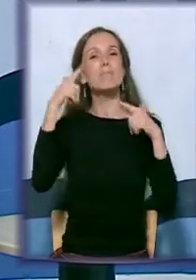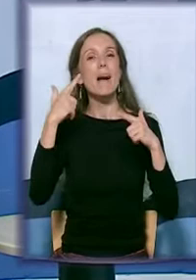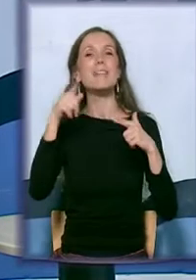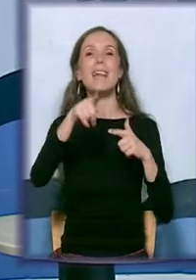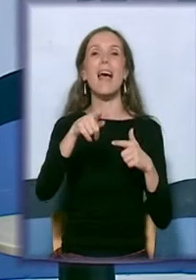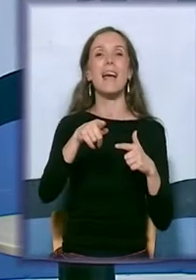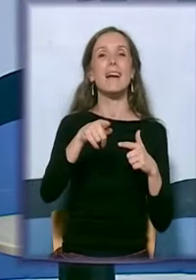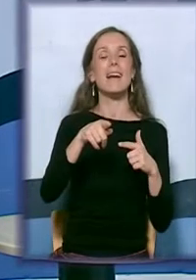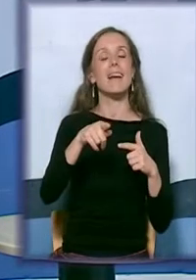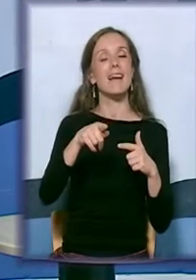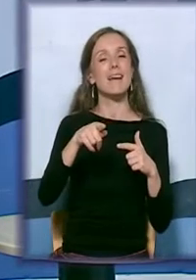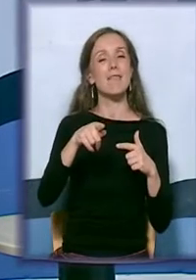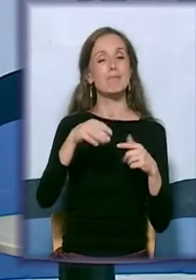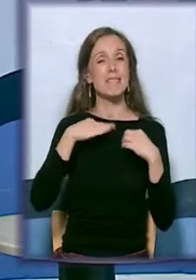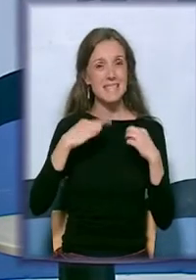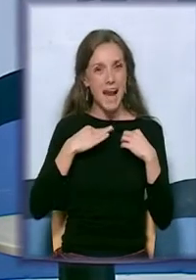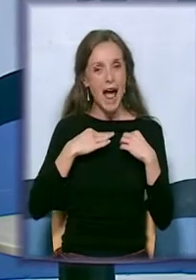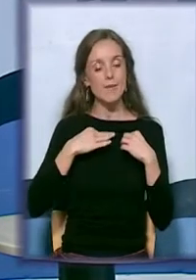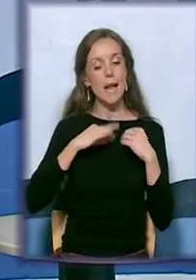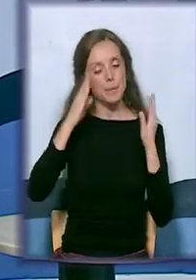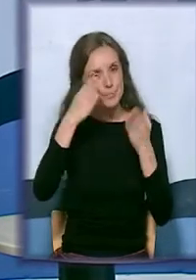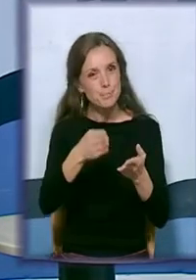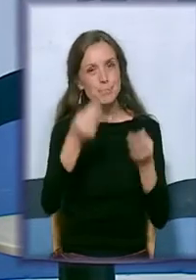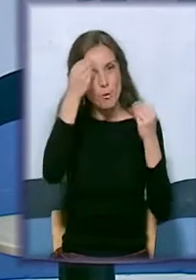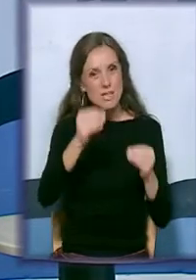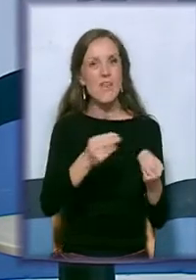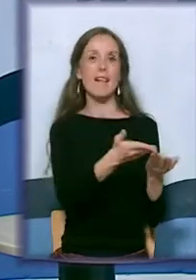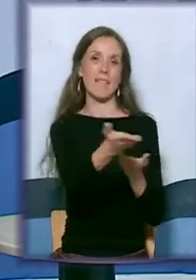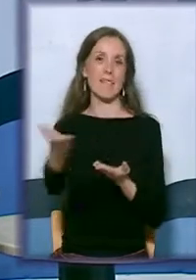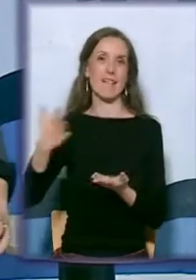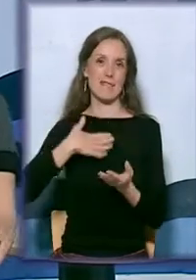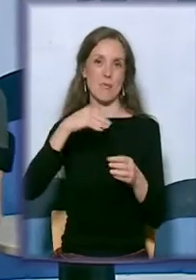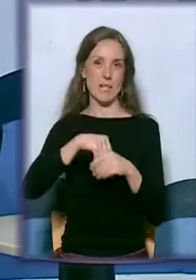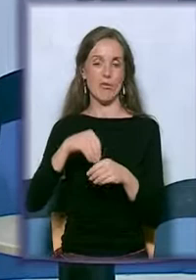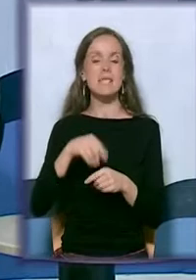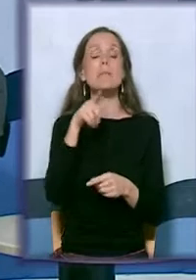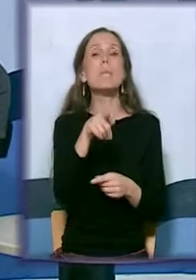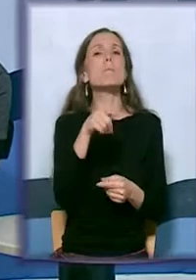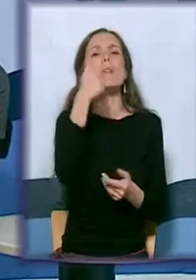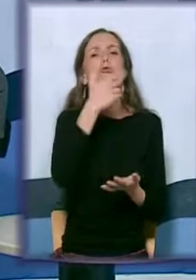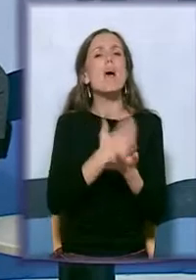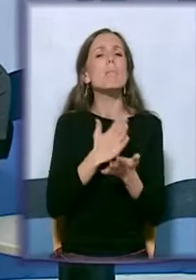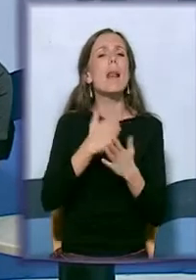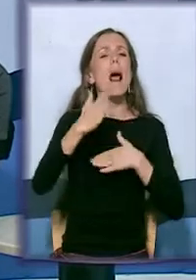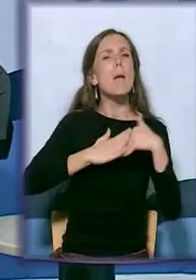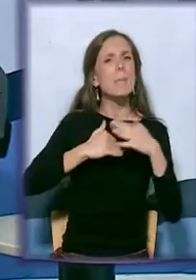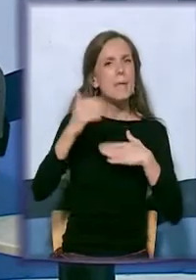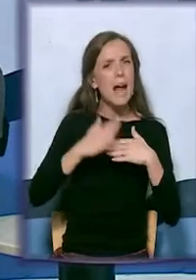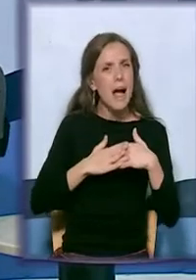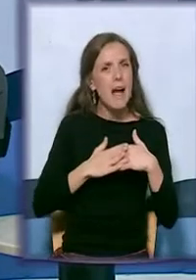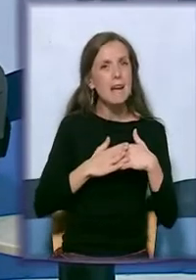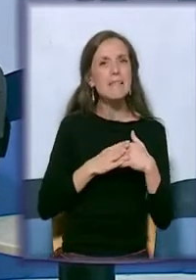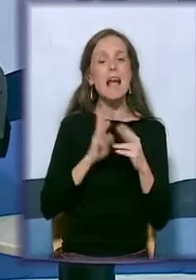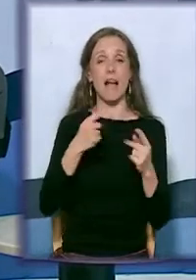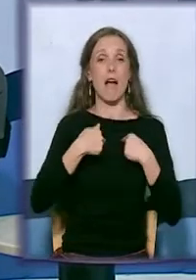svojim meštarima. Ono što jeste nekako bila neka praksa i način na koji mi možemo da pomognemo